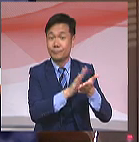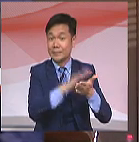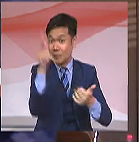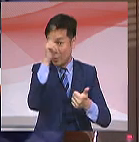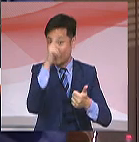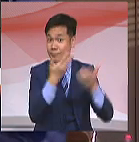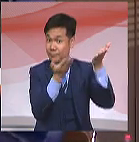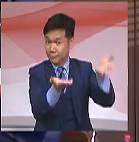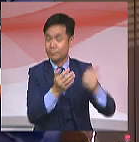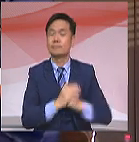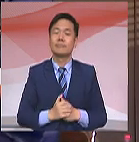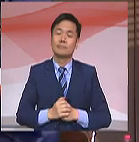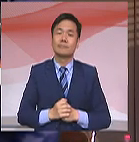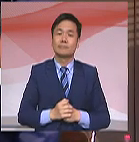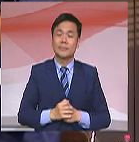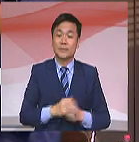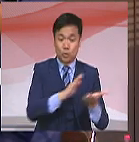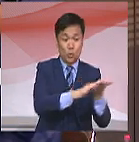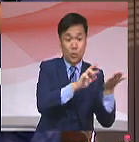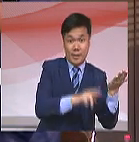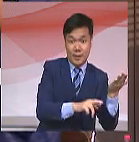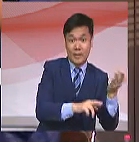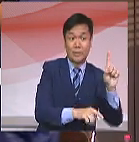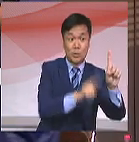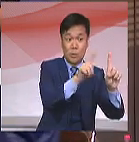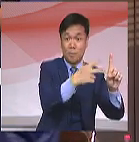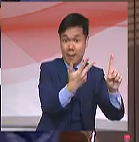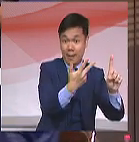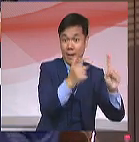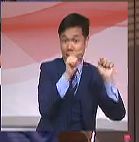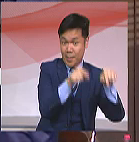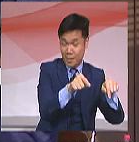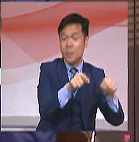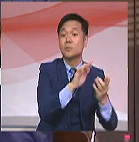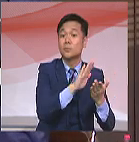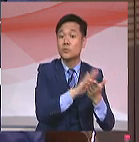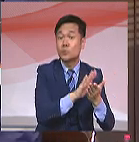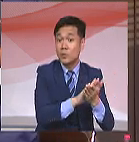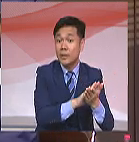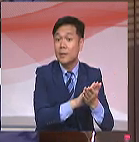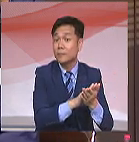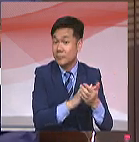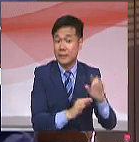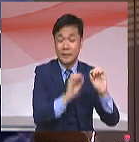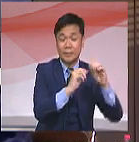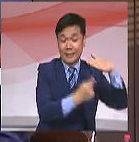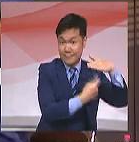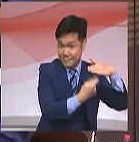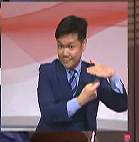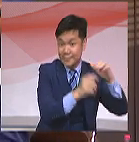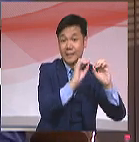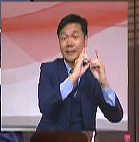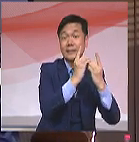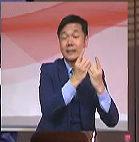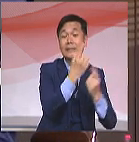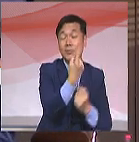lagi, untuk murid sekolah rendah pada 1 Mac yang hadir ke sekolah adalah murid prasekolah